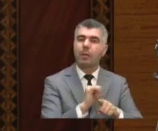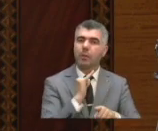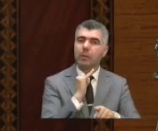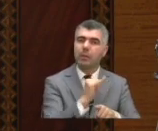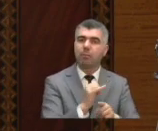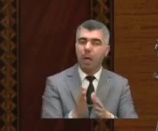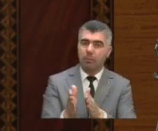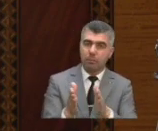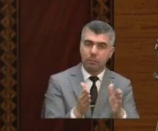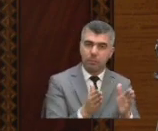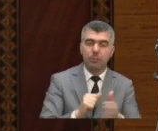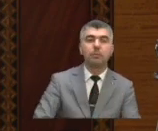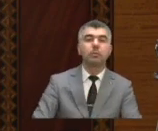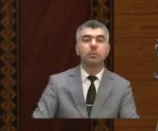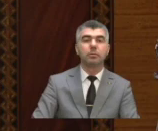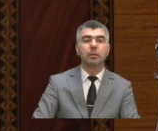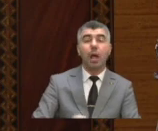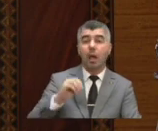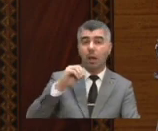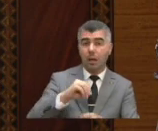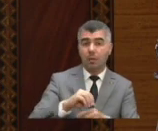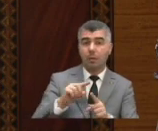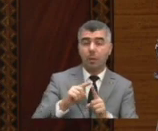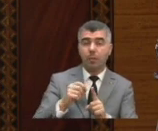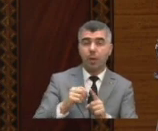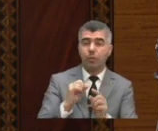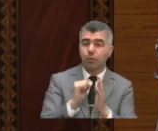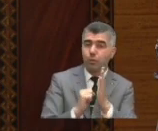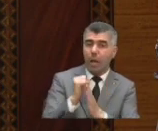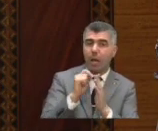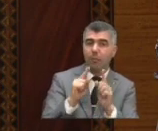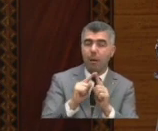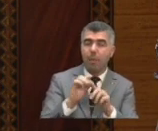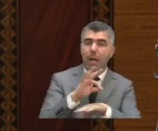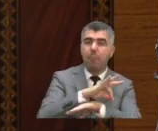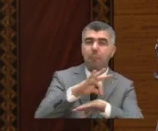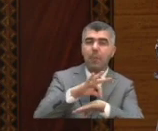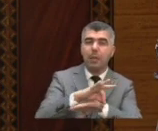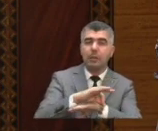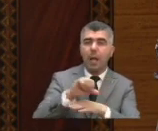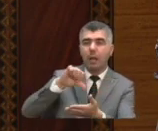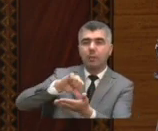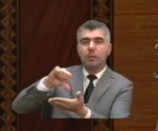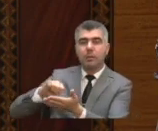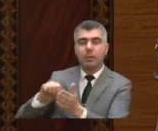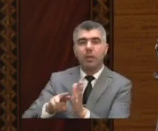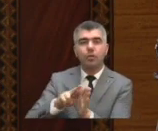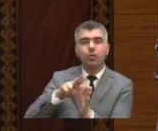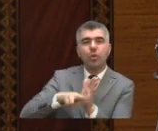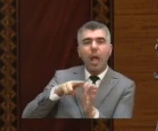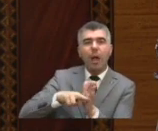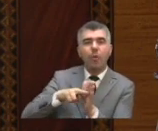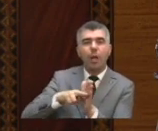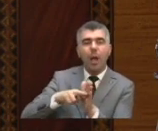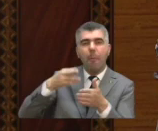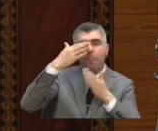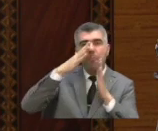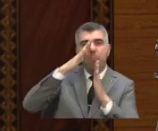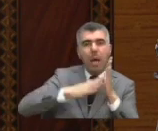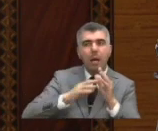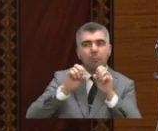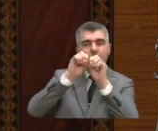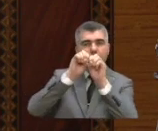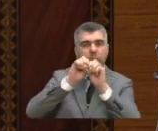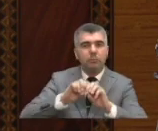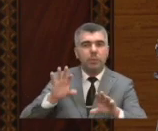صعيد اخر وانجاح ورش اللا تمركز الاداري وتنزيل الجهويه المتقدمه ولتعزيز حكامه